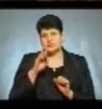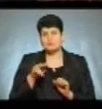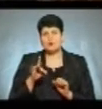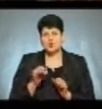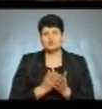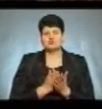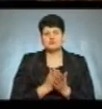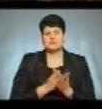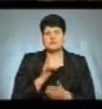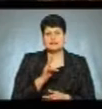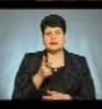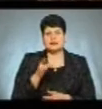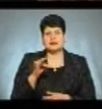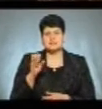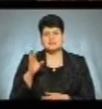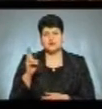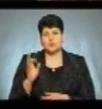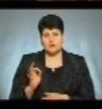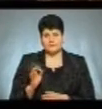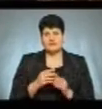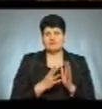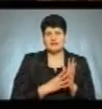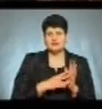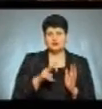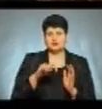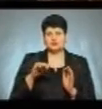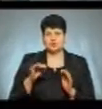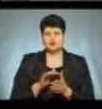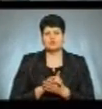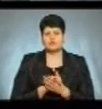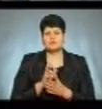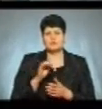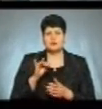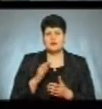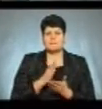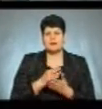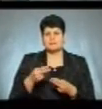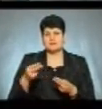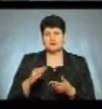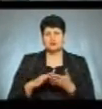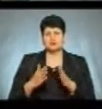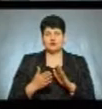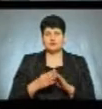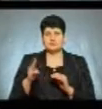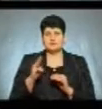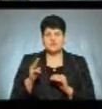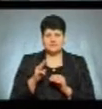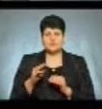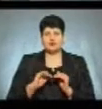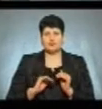Держпродспоживслужби Наталія Грисько. 19 лютого товариство «Біобластер» мало укласти договір Шепетівської